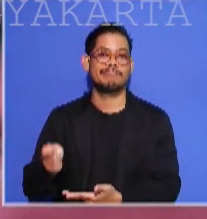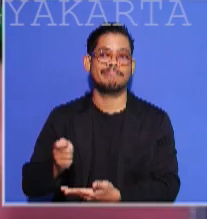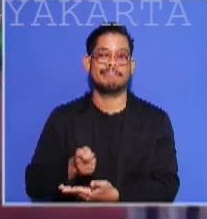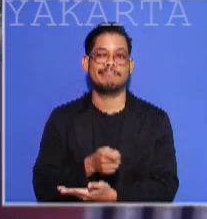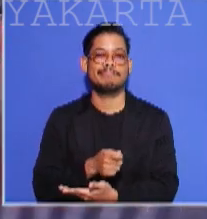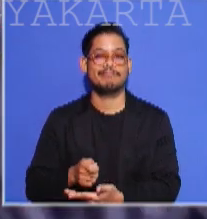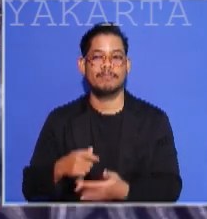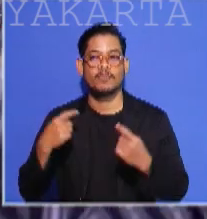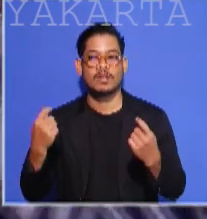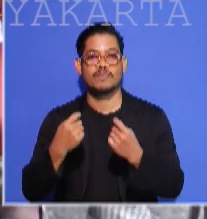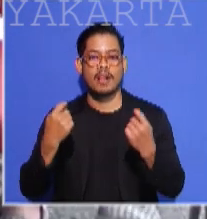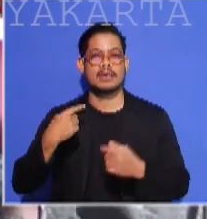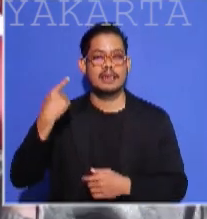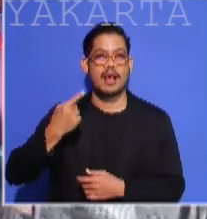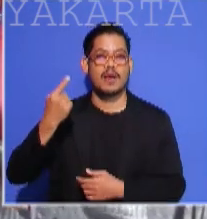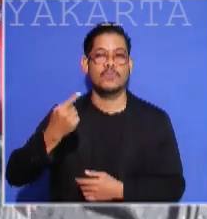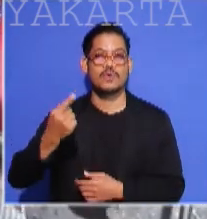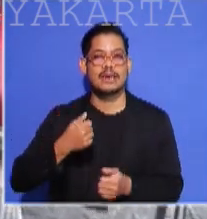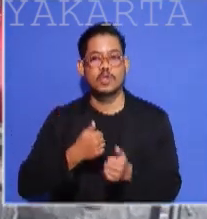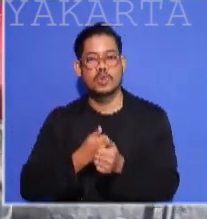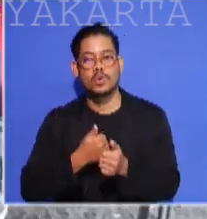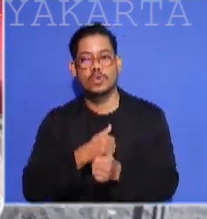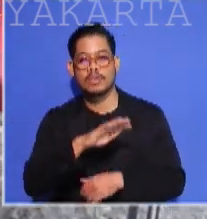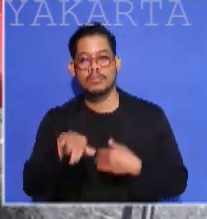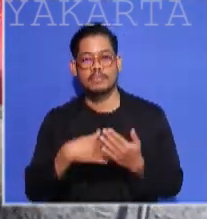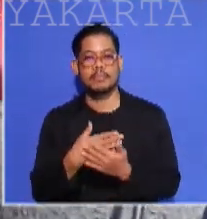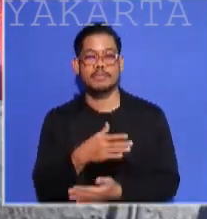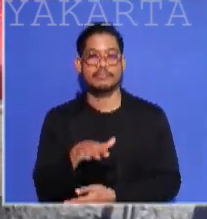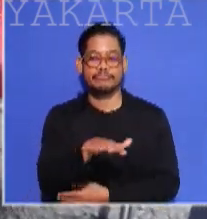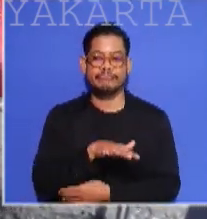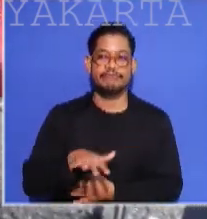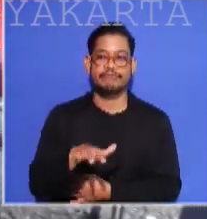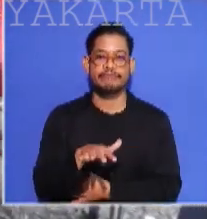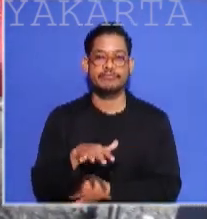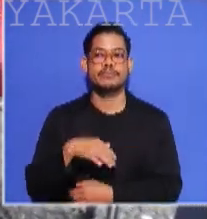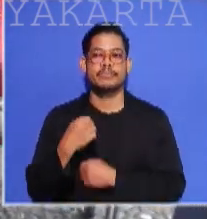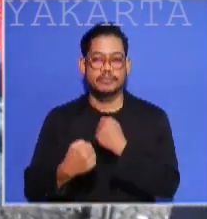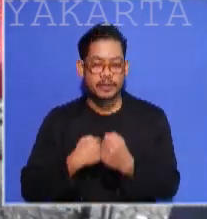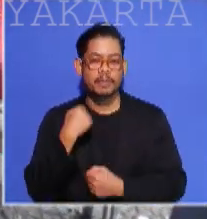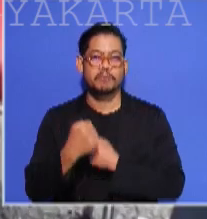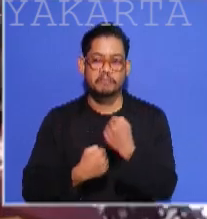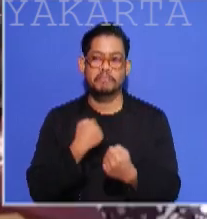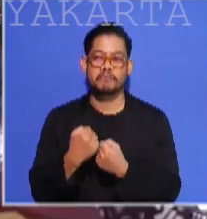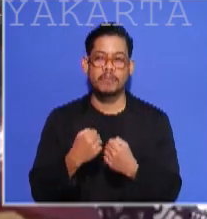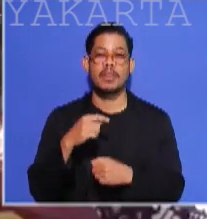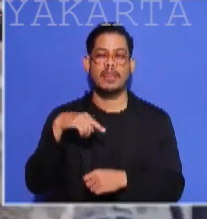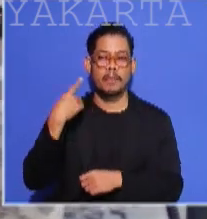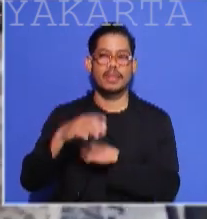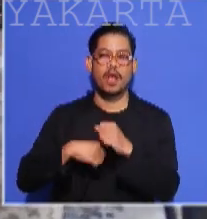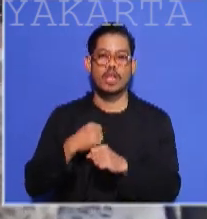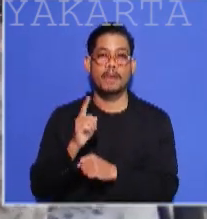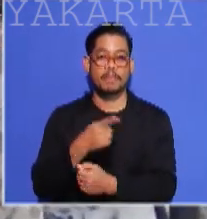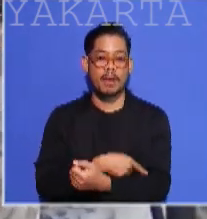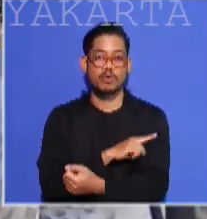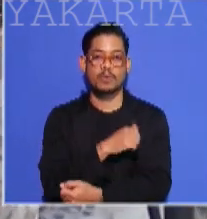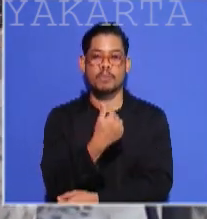rutin diikuti seluruh Kapanewon. Dari tahun ke tahun juga selalu bermunculan bakat-bakat pemain baru dari kalangan anak